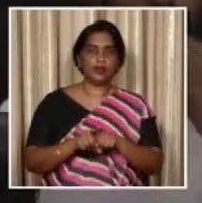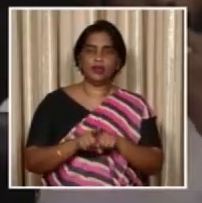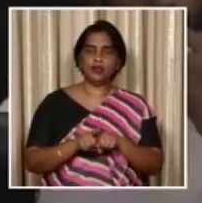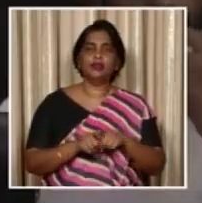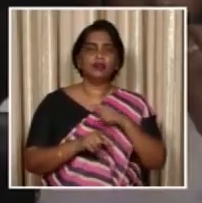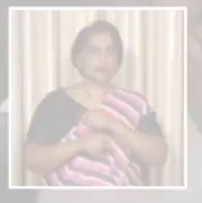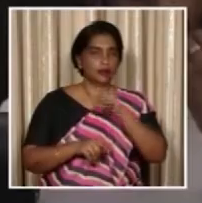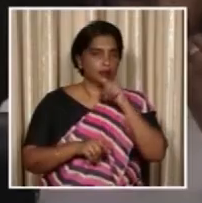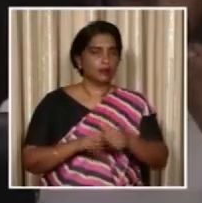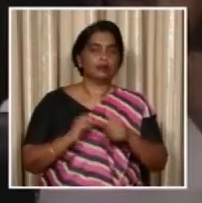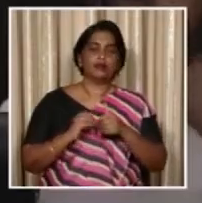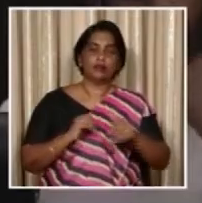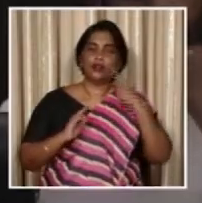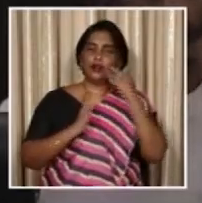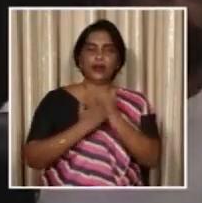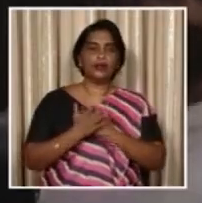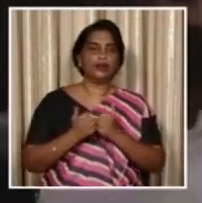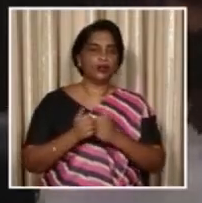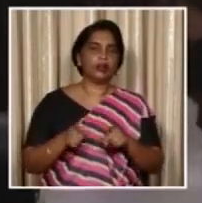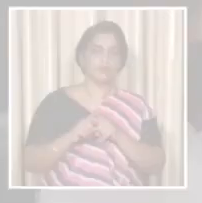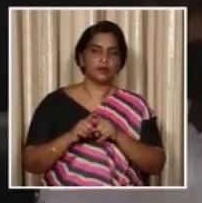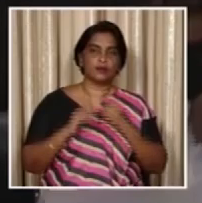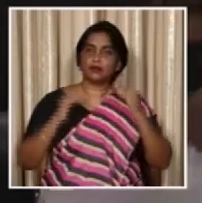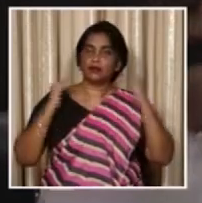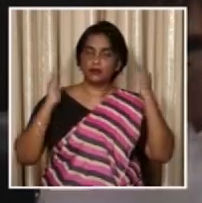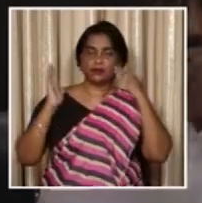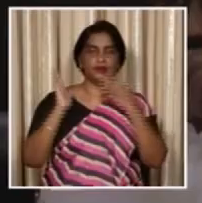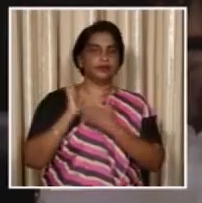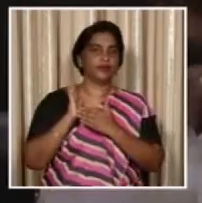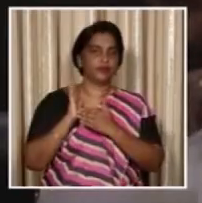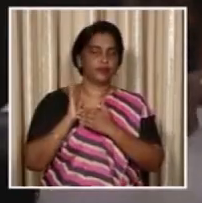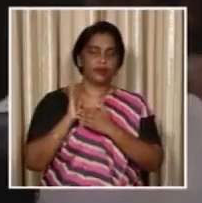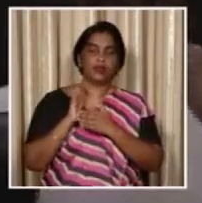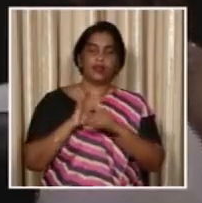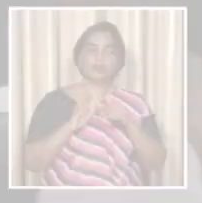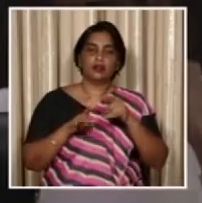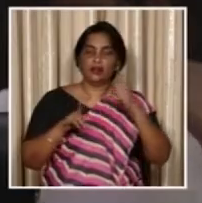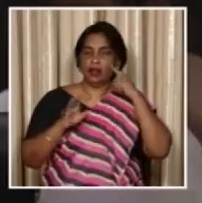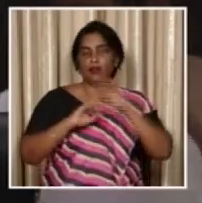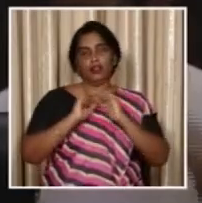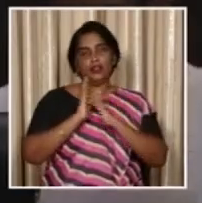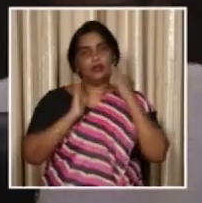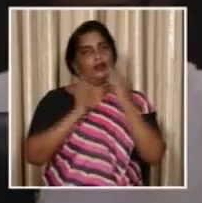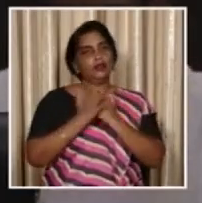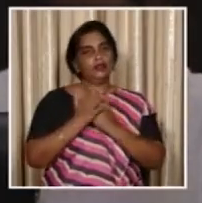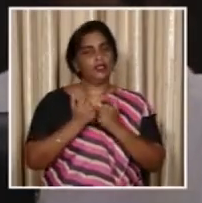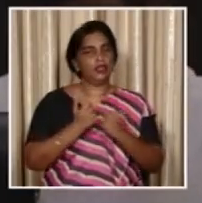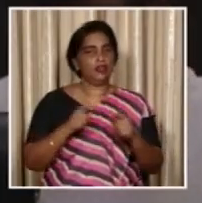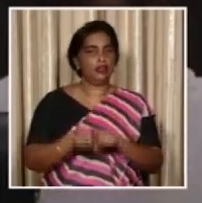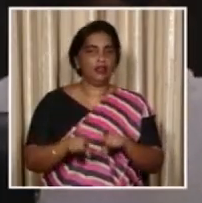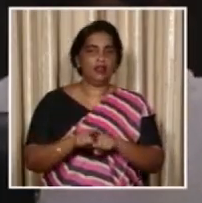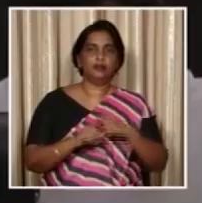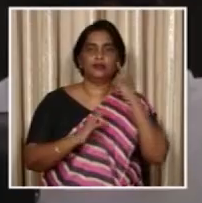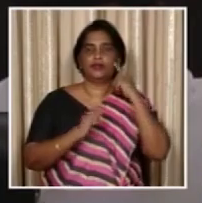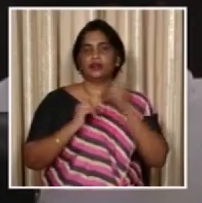මේක ඇත්ත මේ රටේ කතා කරන ප්‍රගතිශීලීම බද්ධ සමාජයේ ඉන්න සමස්ත ජනතාවගෙන් 10%කටත් අඩු